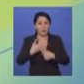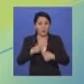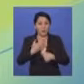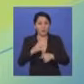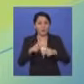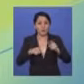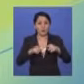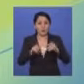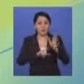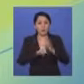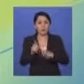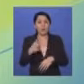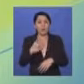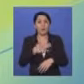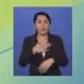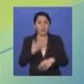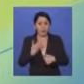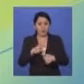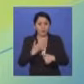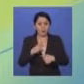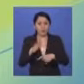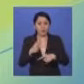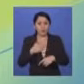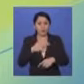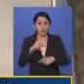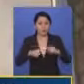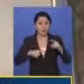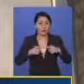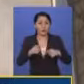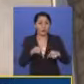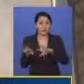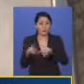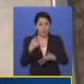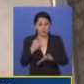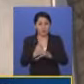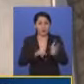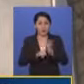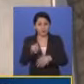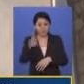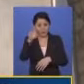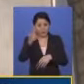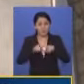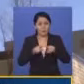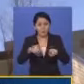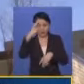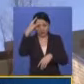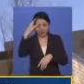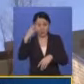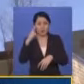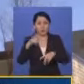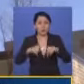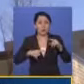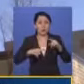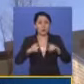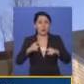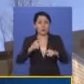патриоттық бастаманы қолдады. «Менің туым, менің отаным» челленджінің басты мақсаты мемлекеттік туды насихаттап, қазақстандықтардың туған елге